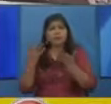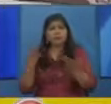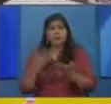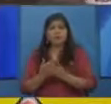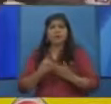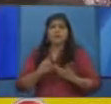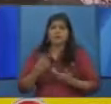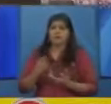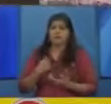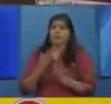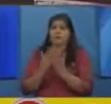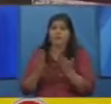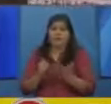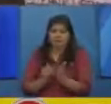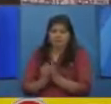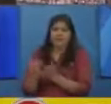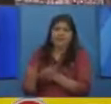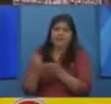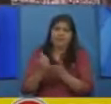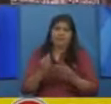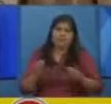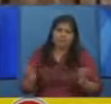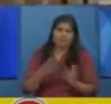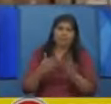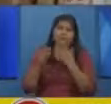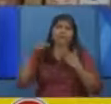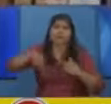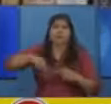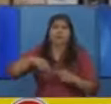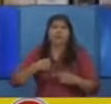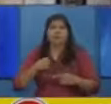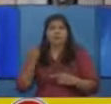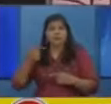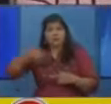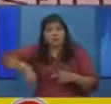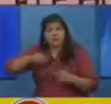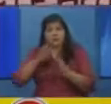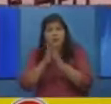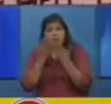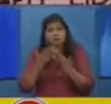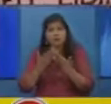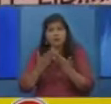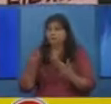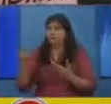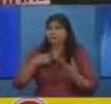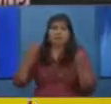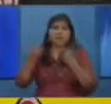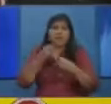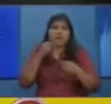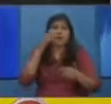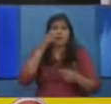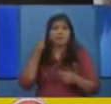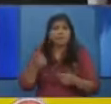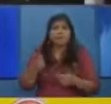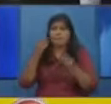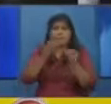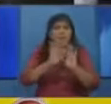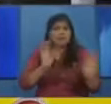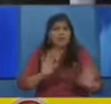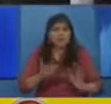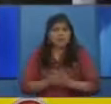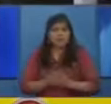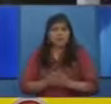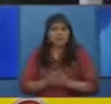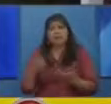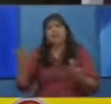लिए हाथ बढ़ाया। आपको ये जानकर हैरानी होगी कि इस लाइब्रेरी के लिए कोई मेंबरशिप फी नहीं है, कोई